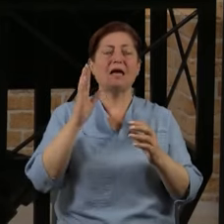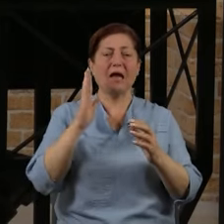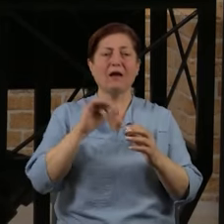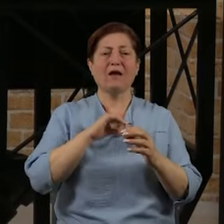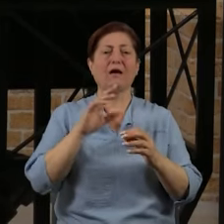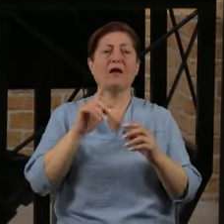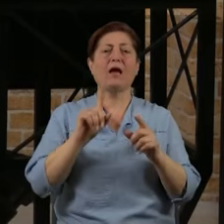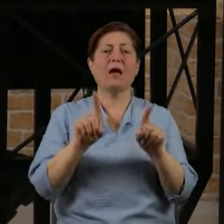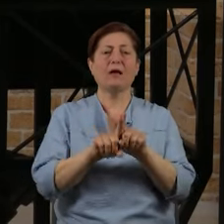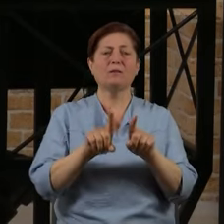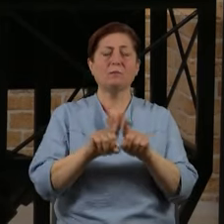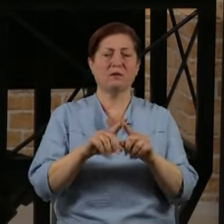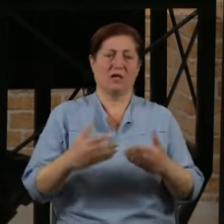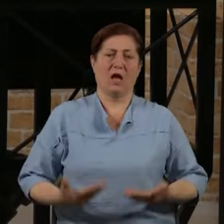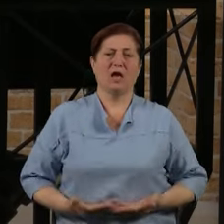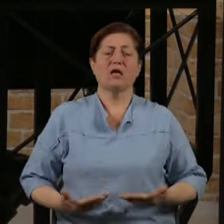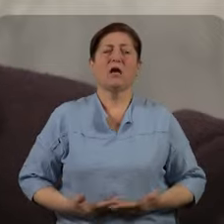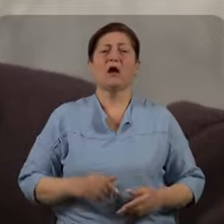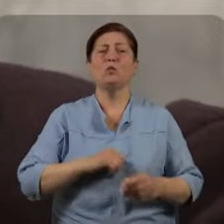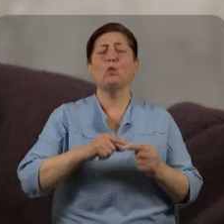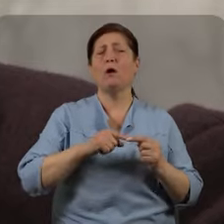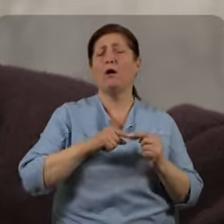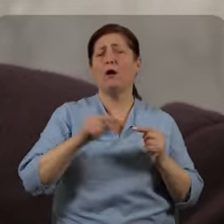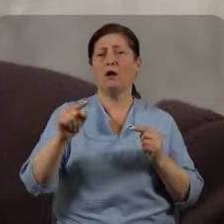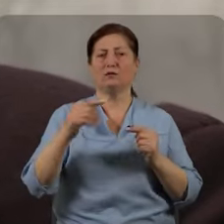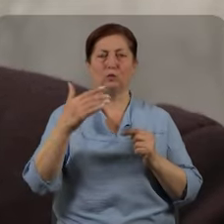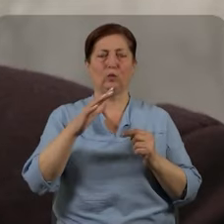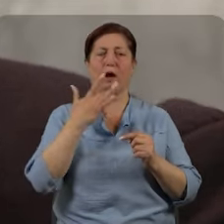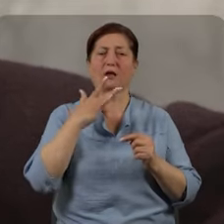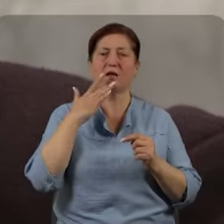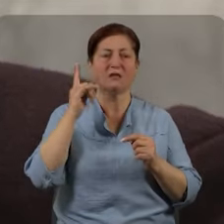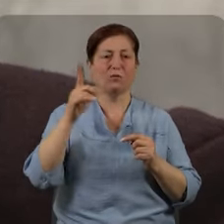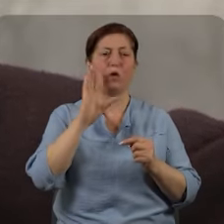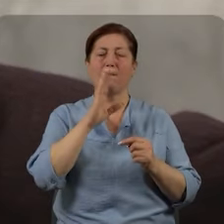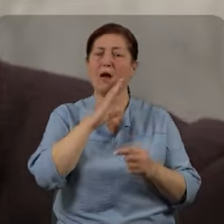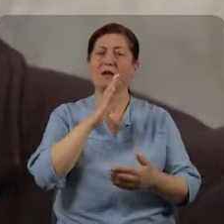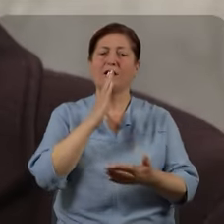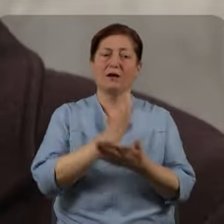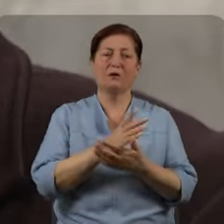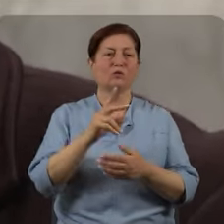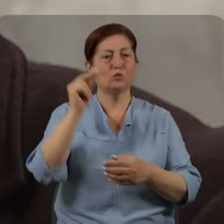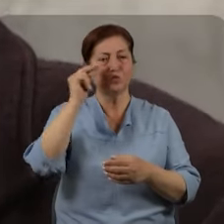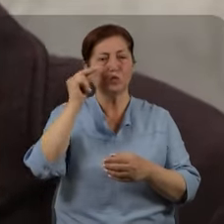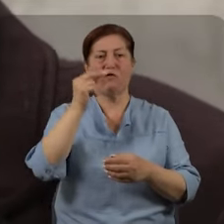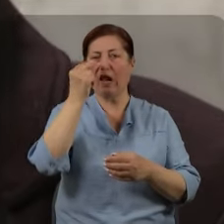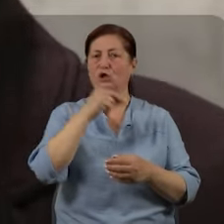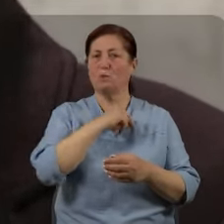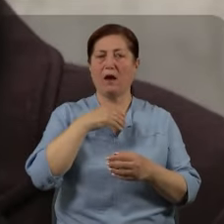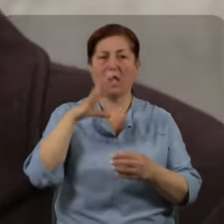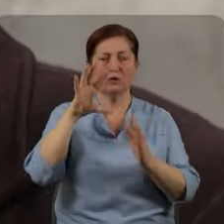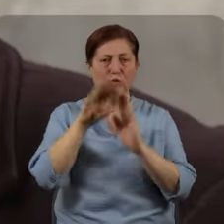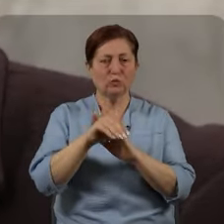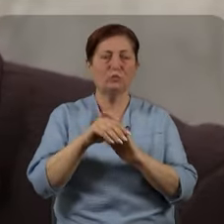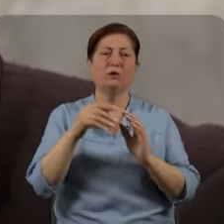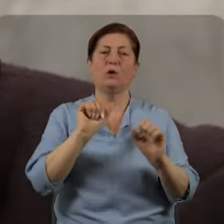մասը անցկացրել է արտասահմանում, հատկապես այն շրջանում, երբ որ մայրը կար, դրանից առաջ սովորում էր Էջմիածնում, այո,